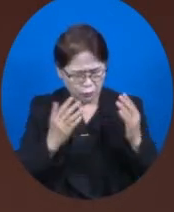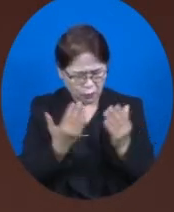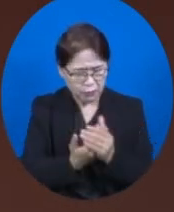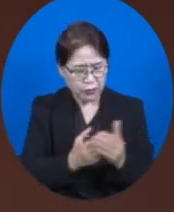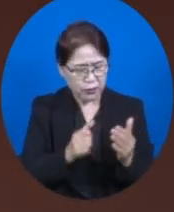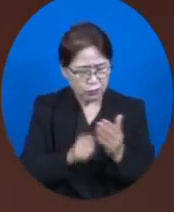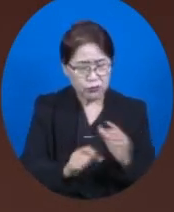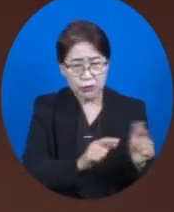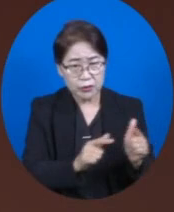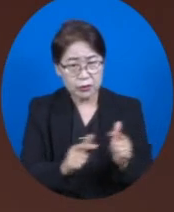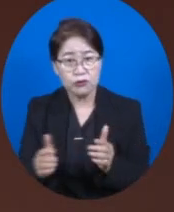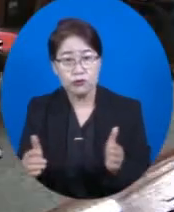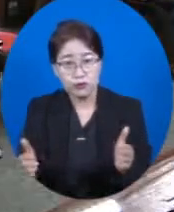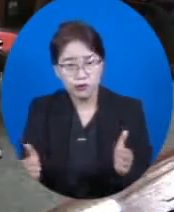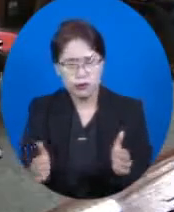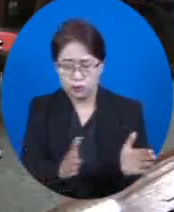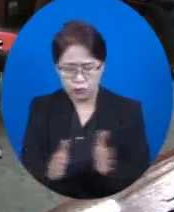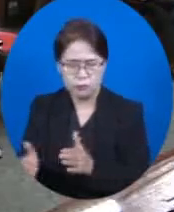것을 준비했어요